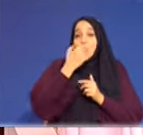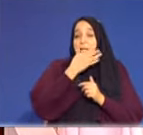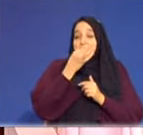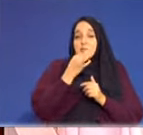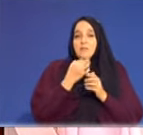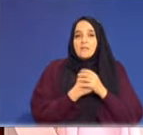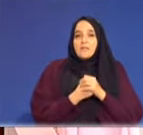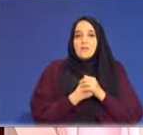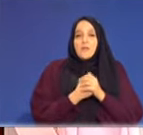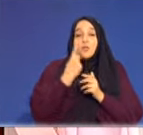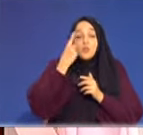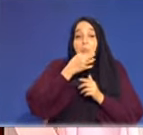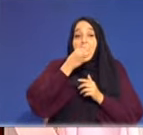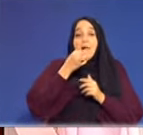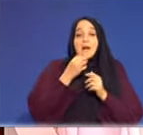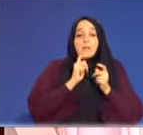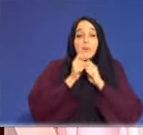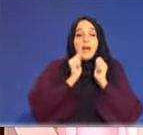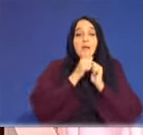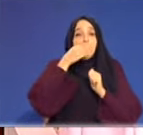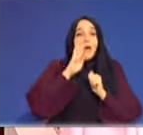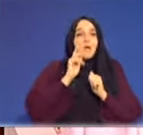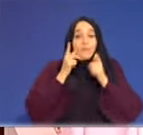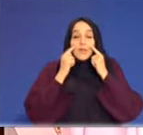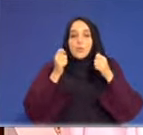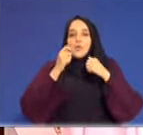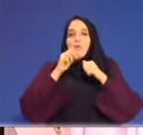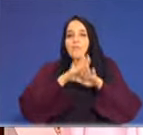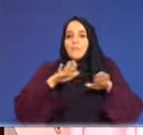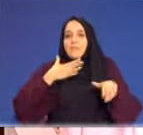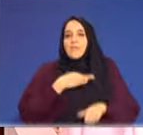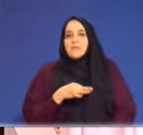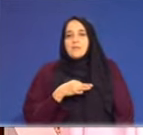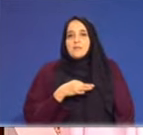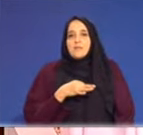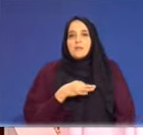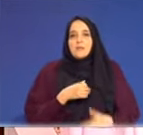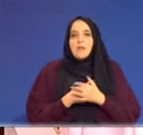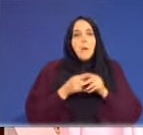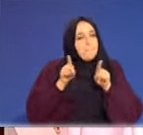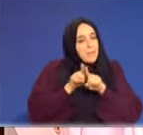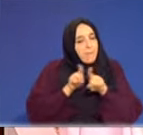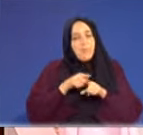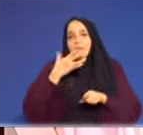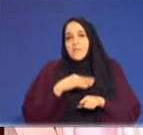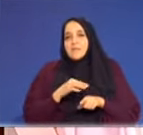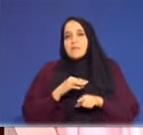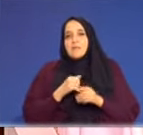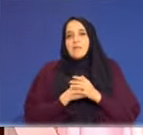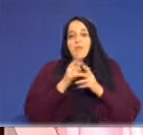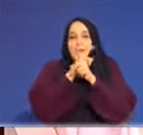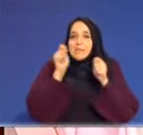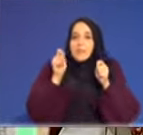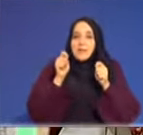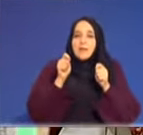وصي يتكلم مع الوالدين وصاهم على أولادهم، أيضا وصى الأولاد باش